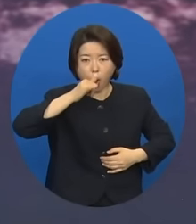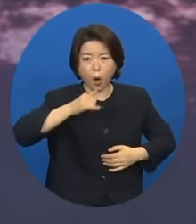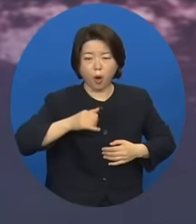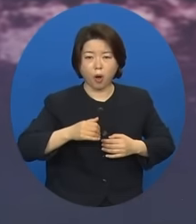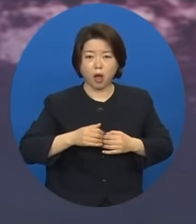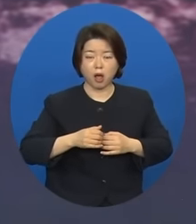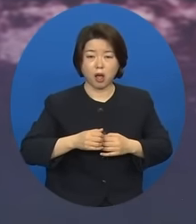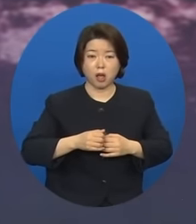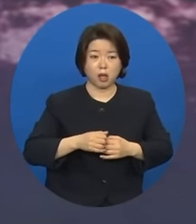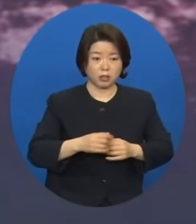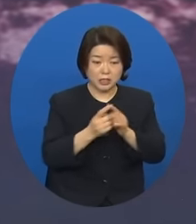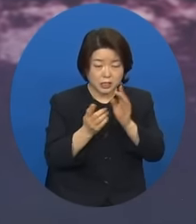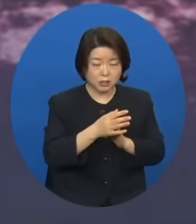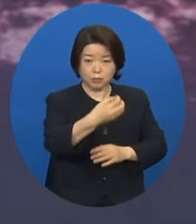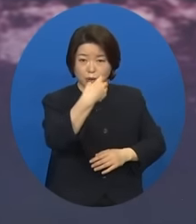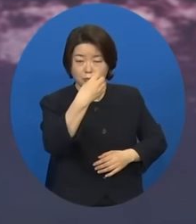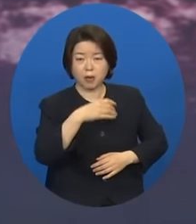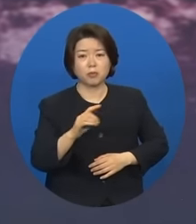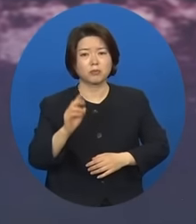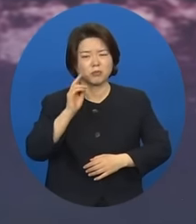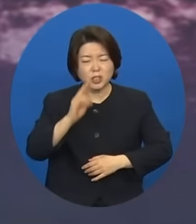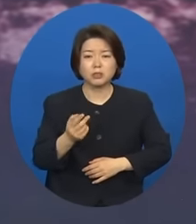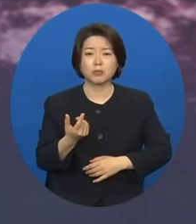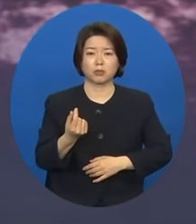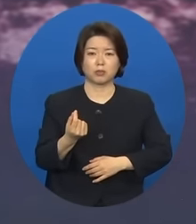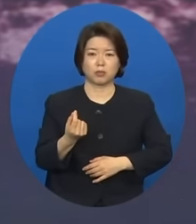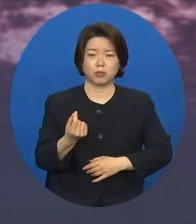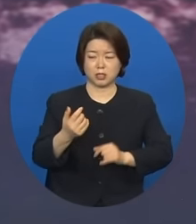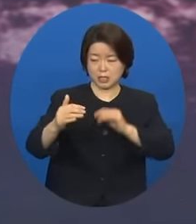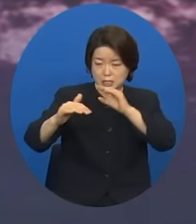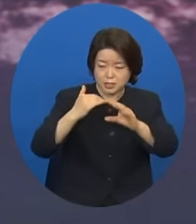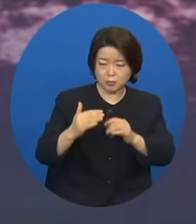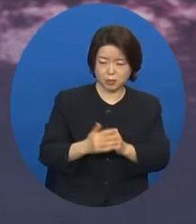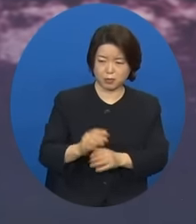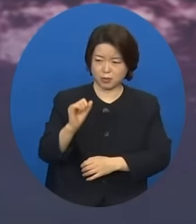직접 대고 말하면 얼마나 더 심할까 이메일로